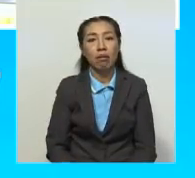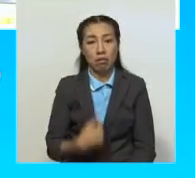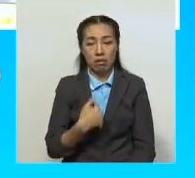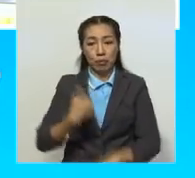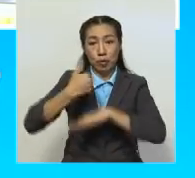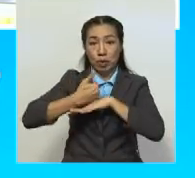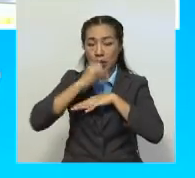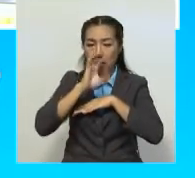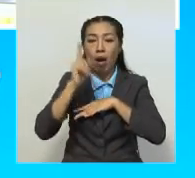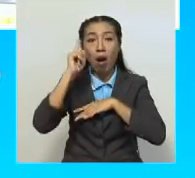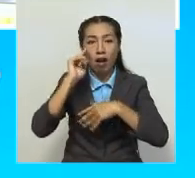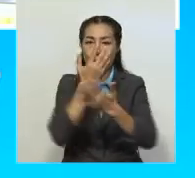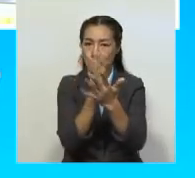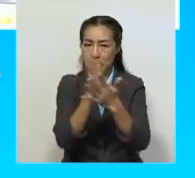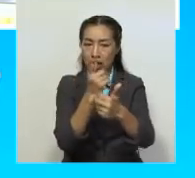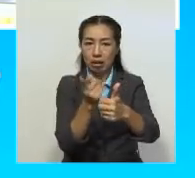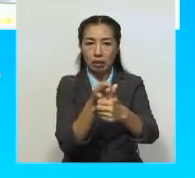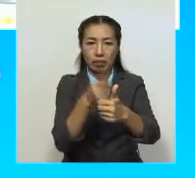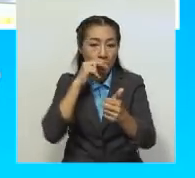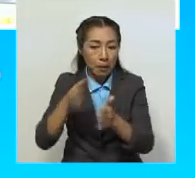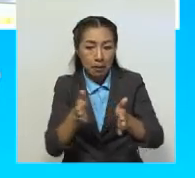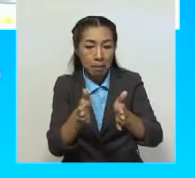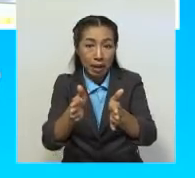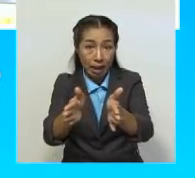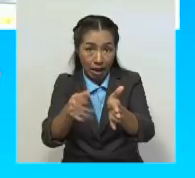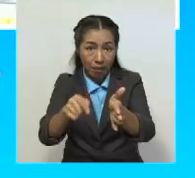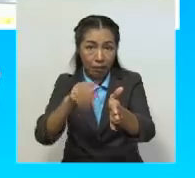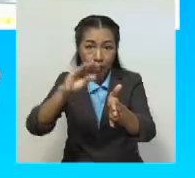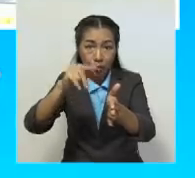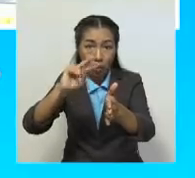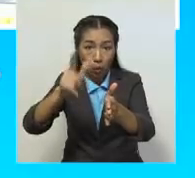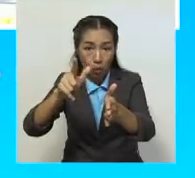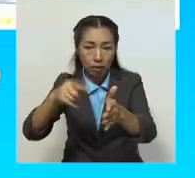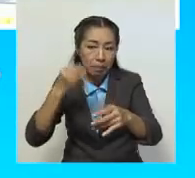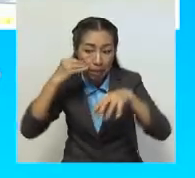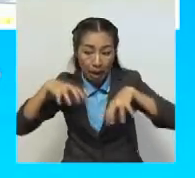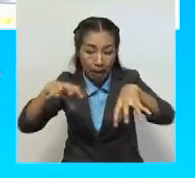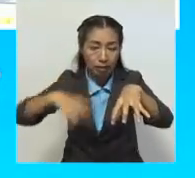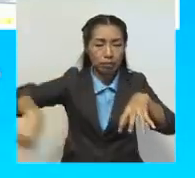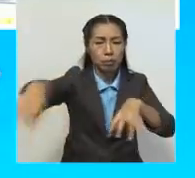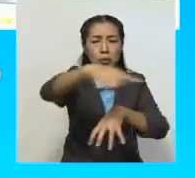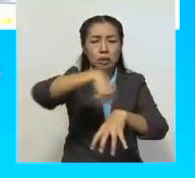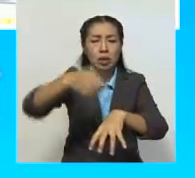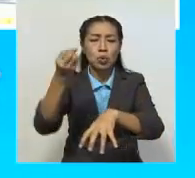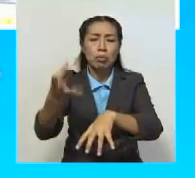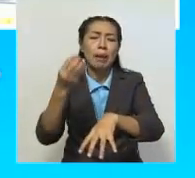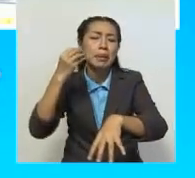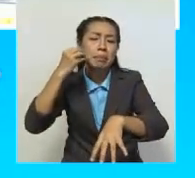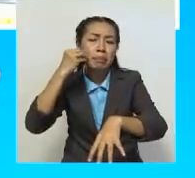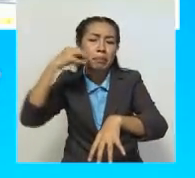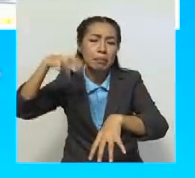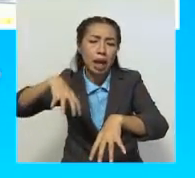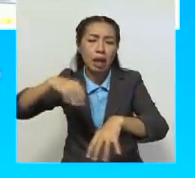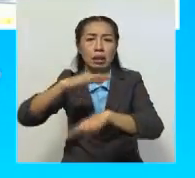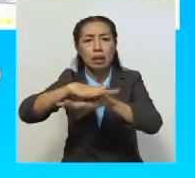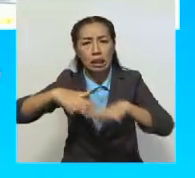ราก็จะแบ่งเป็นพื้นที่อันที่หนึ่งก็คือพื้นที่ริมฝั่งแม่น้ำโขงนะซึ่งริมฝั่งแม่น้ำโขงในส่วนใหญ่ก็จะเป็นพวกบ้านเรือนหรือพื้นที่ท